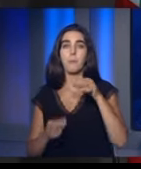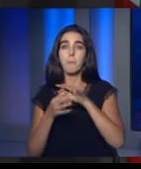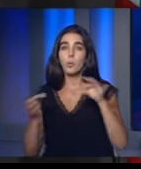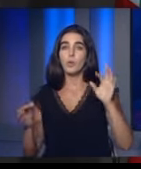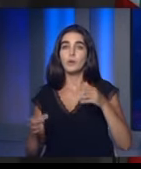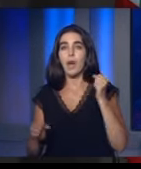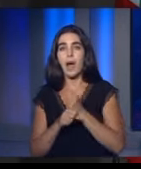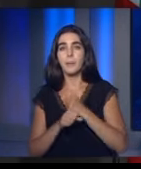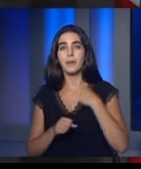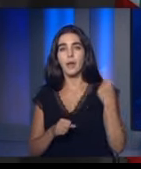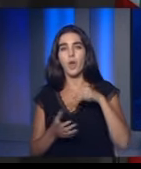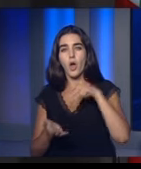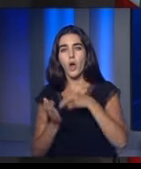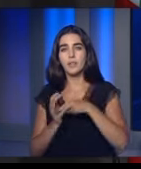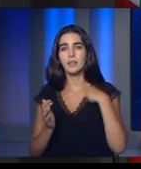بلبنان يلي